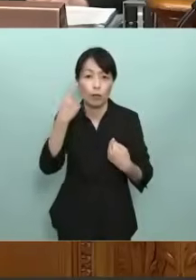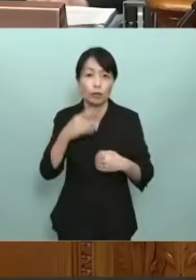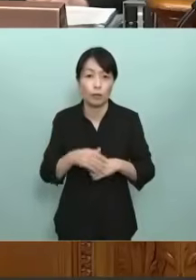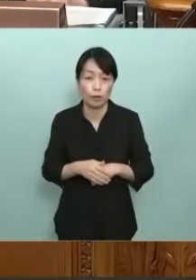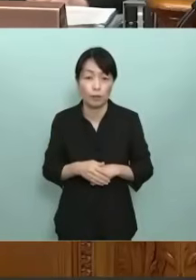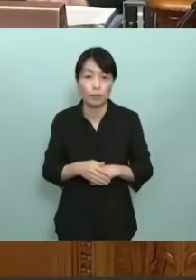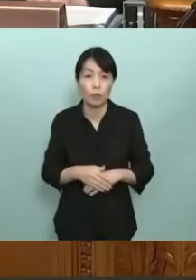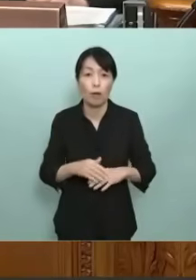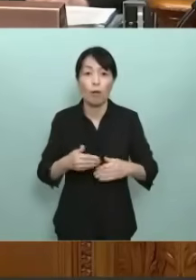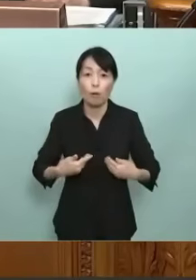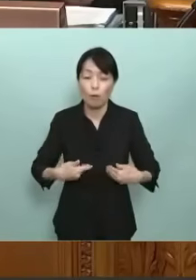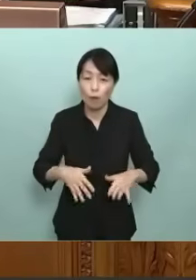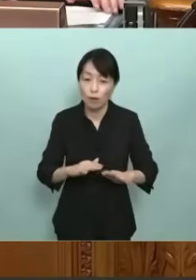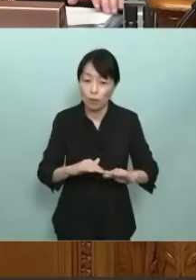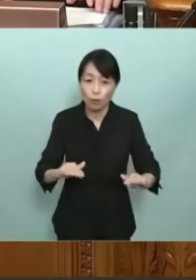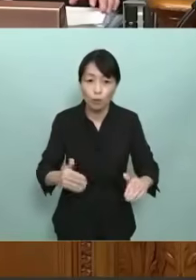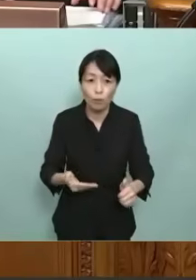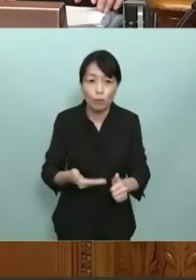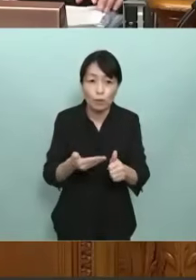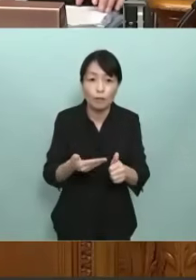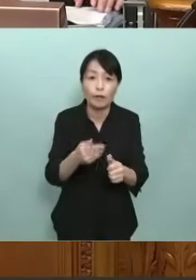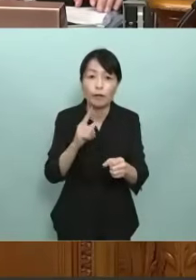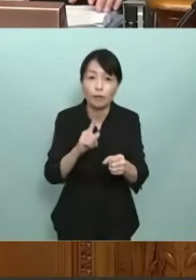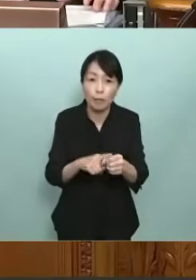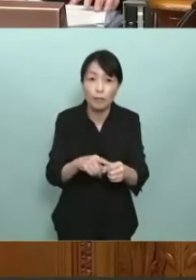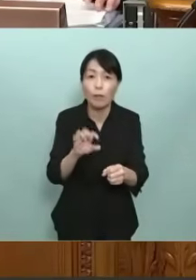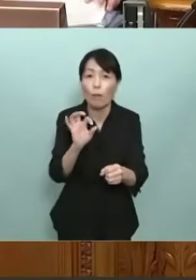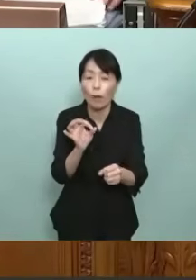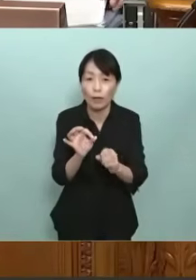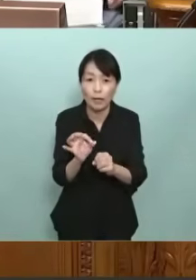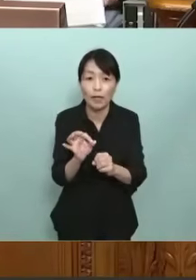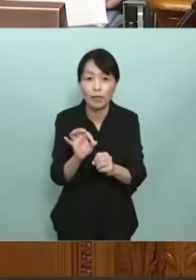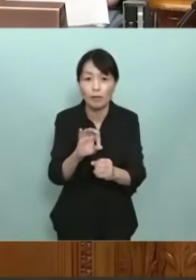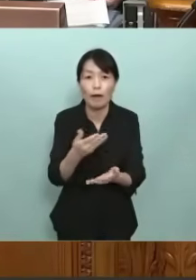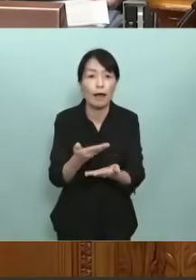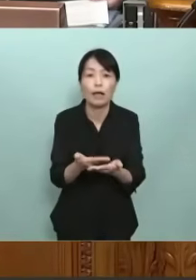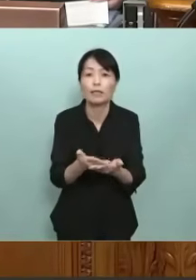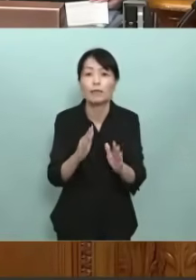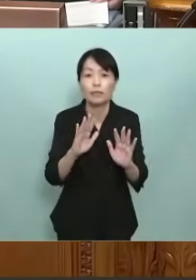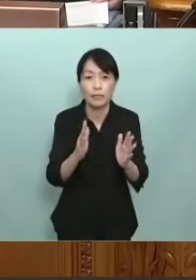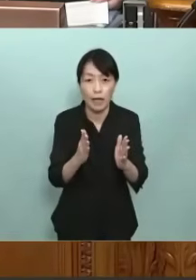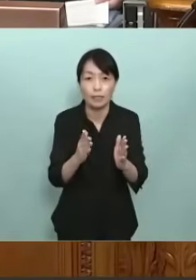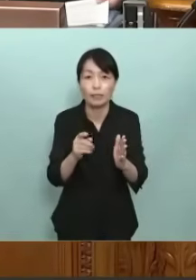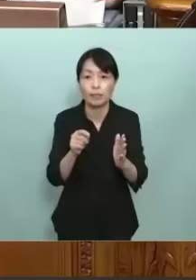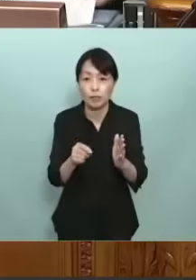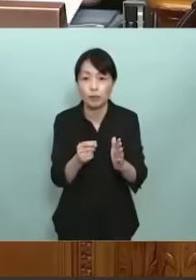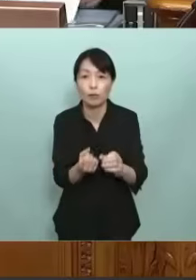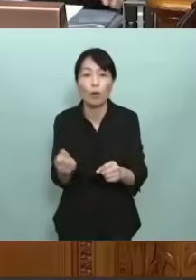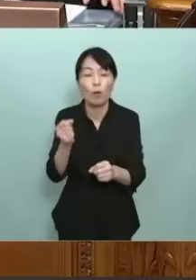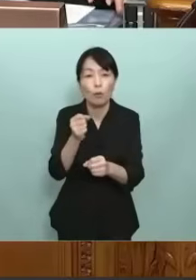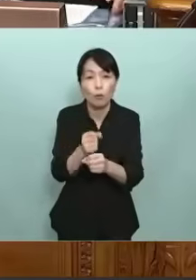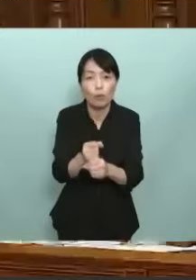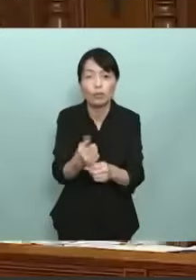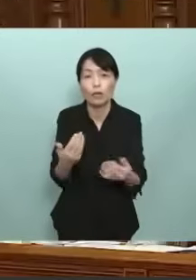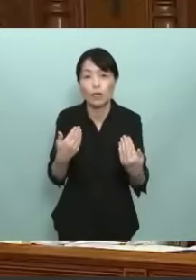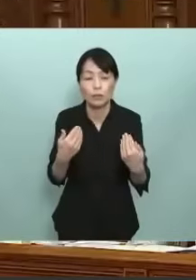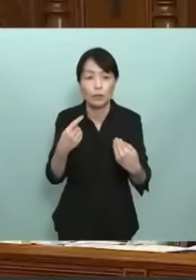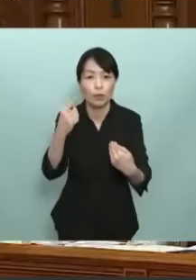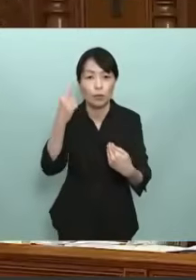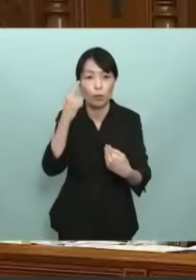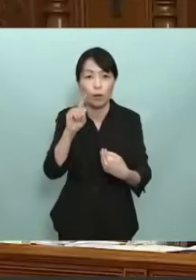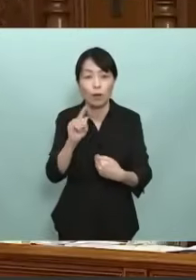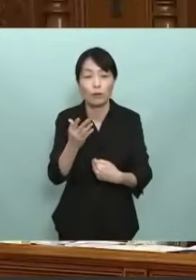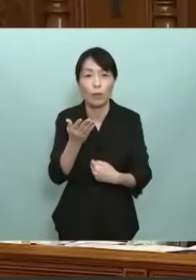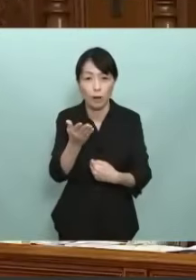子供を育むコストには課税をしないという理念に立って年少不要工事を復活させるべきだと考えますが総理の